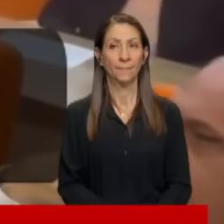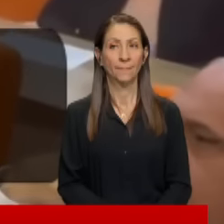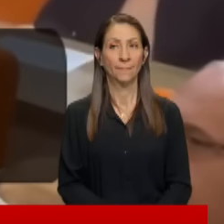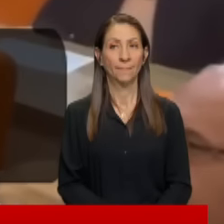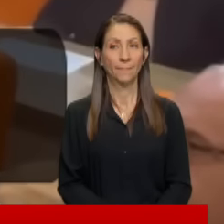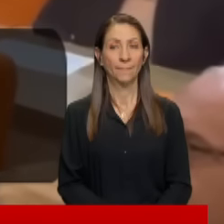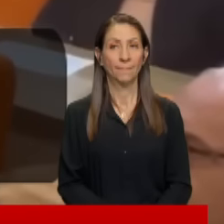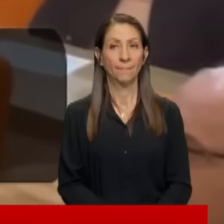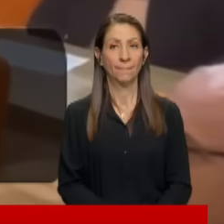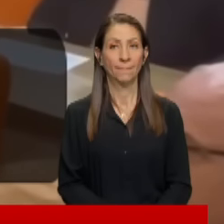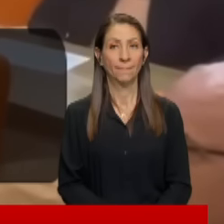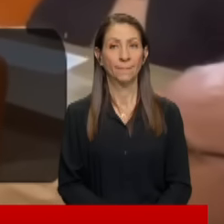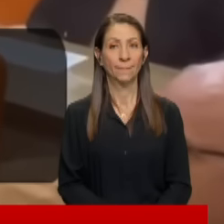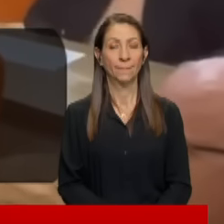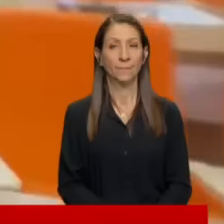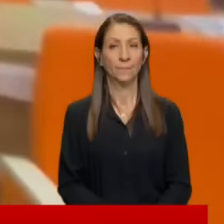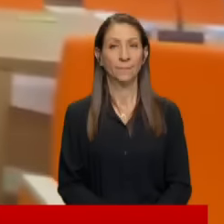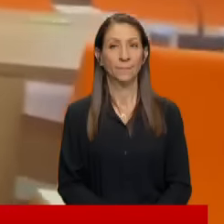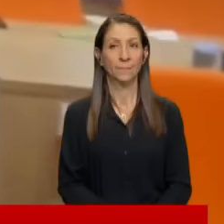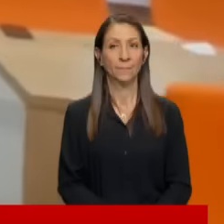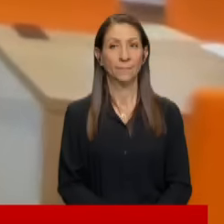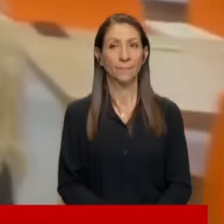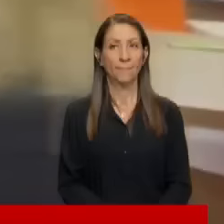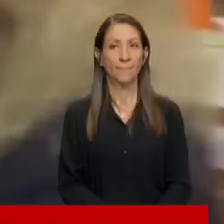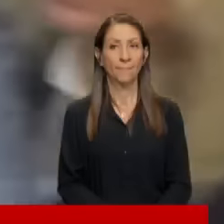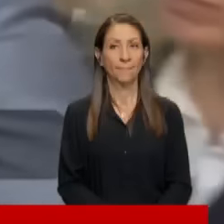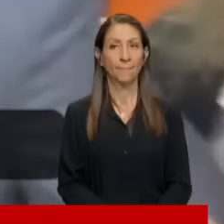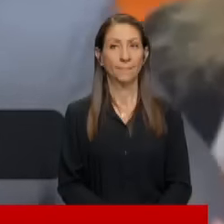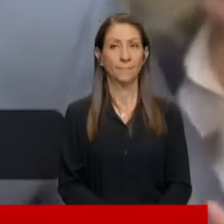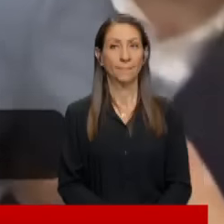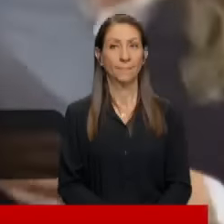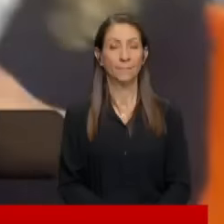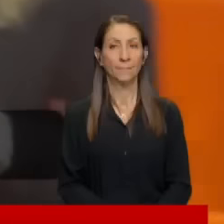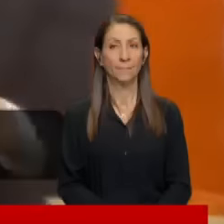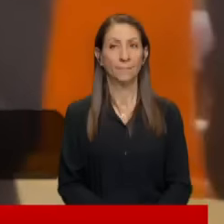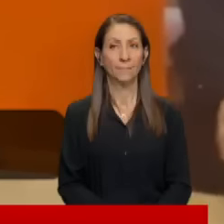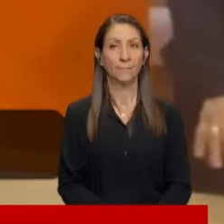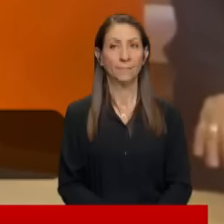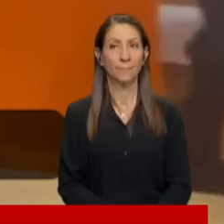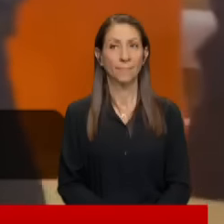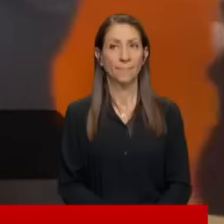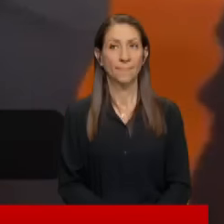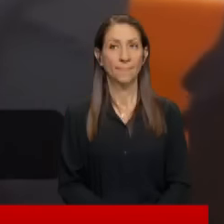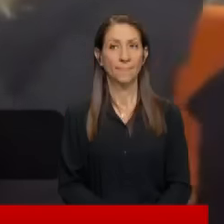olamaz. Oturmaz. Ne demek ya durma ya? Oturmayacaksın. Hayret bir şey ya.